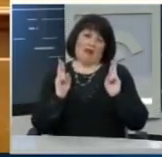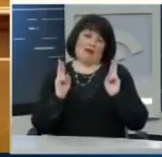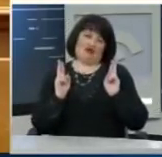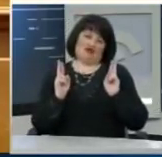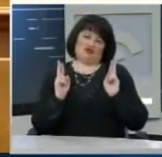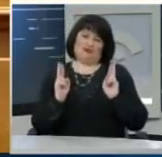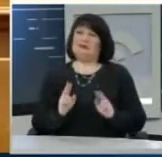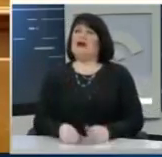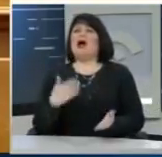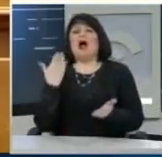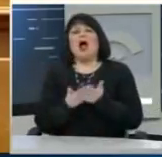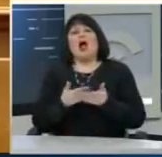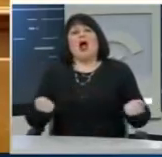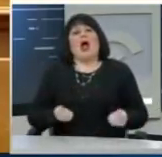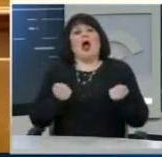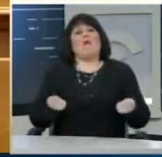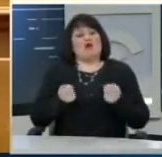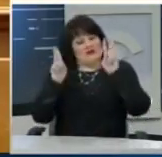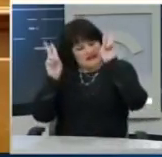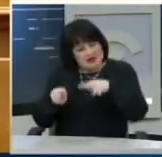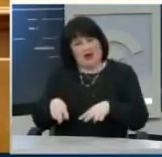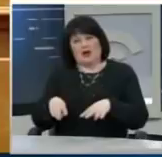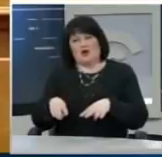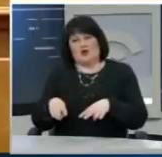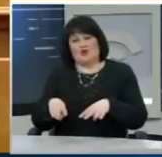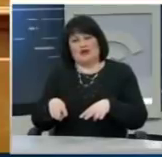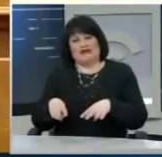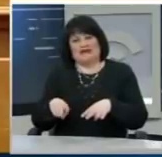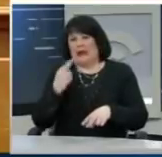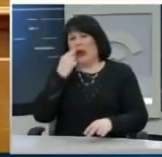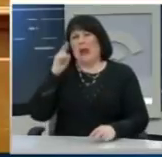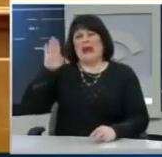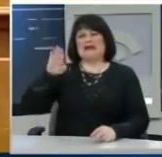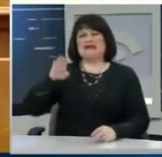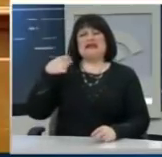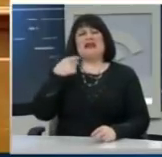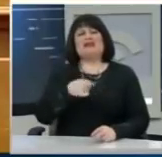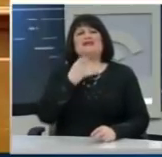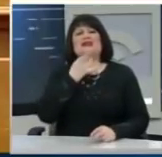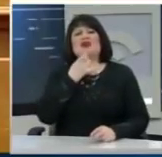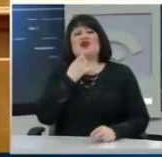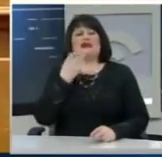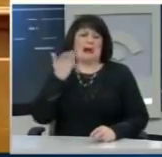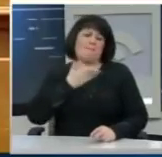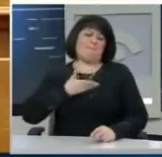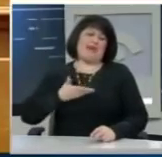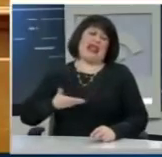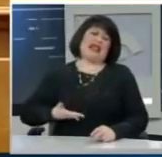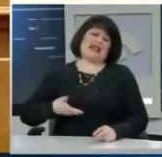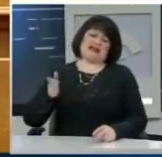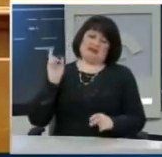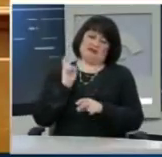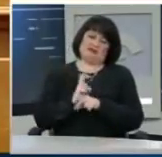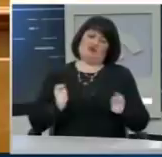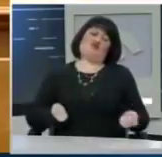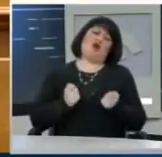Σαν μία έμπρακτη κίνηση αναγνώρισης της ναζιστικής θηριωδίας και των πληγών που άφησαν τα ναζιστικά